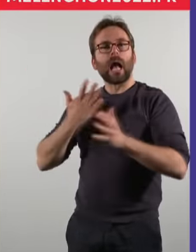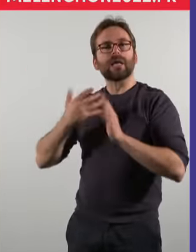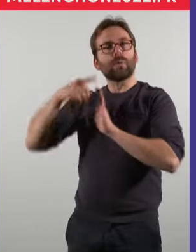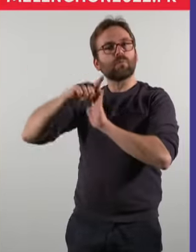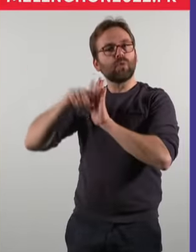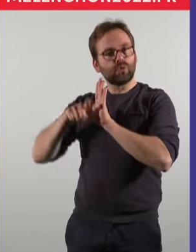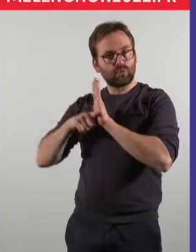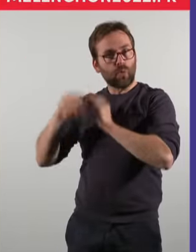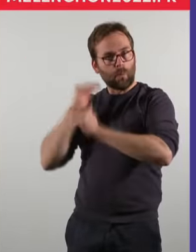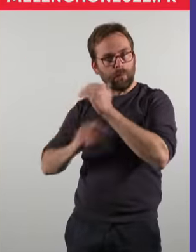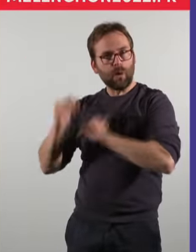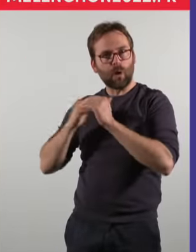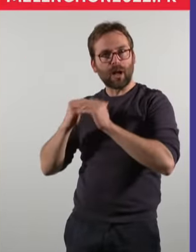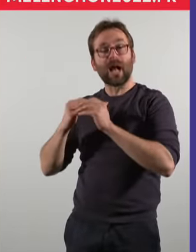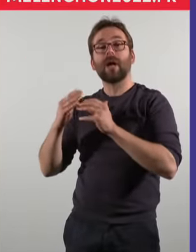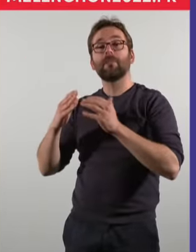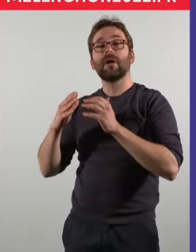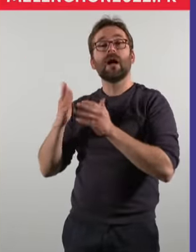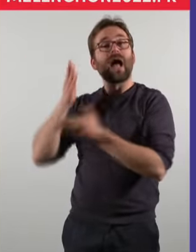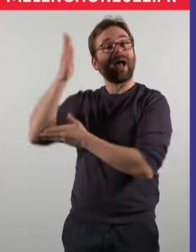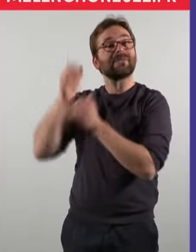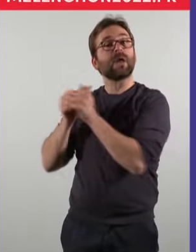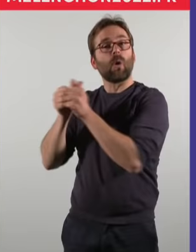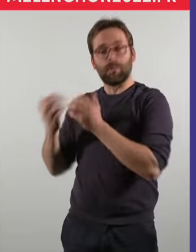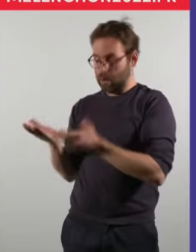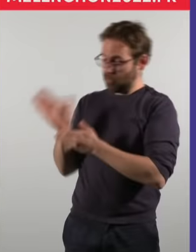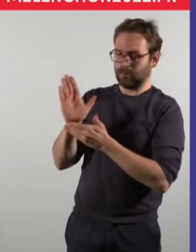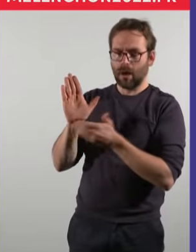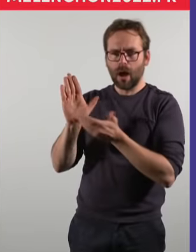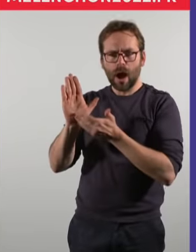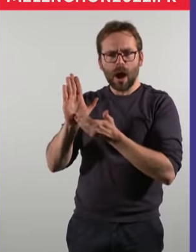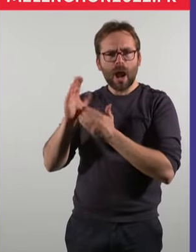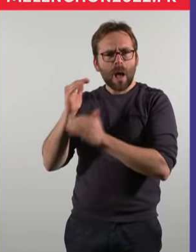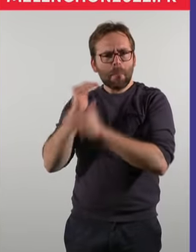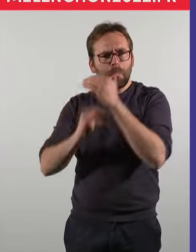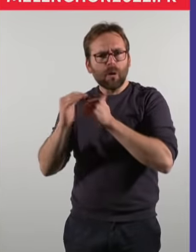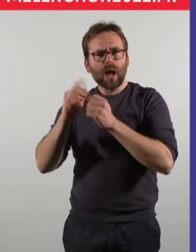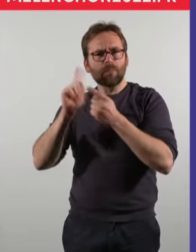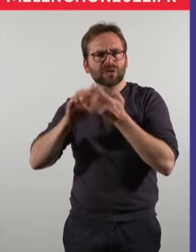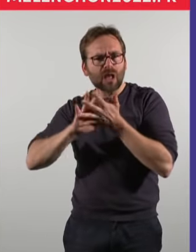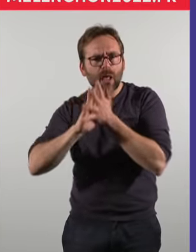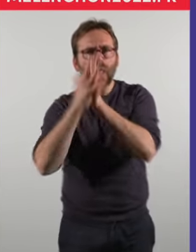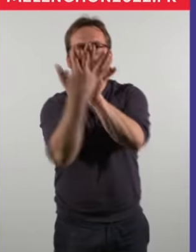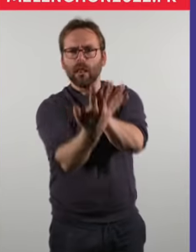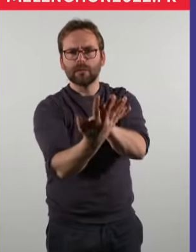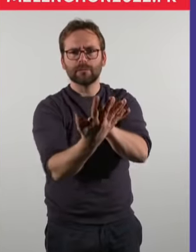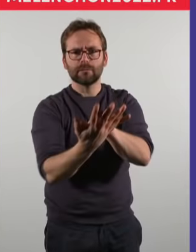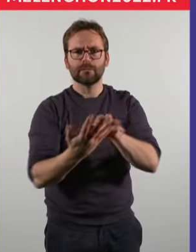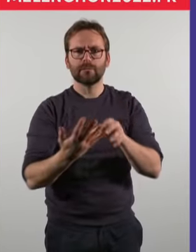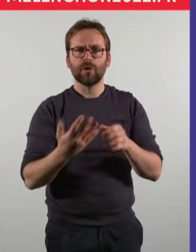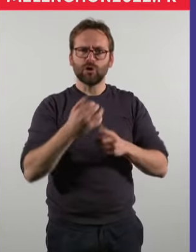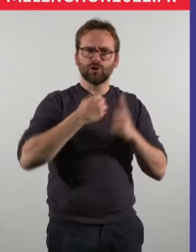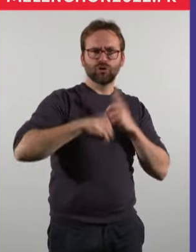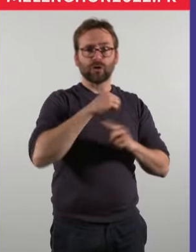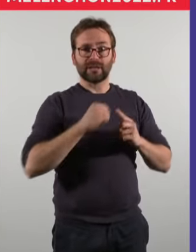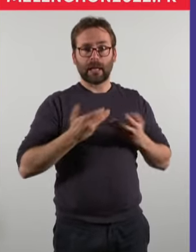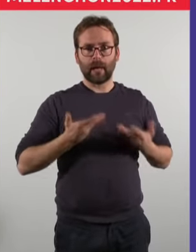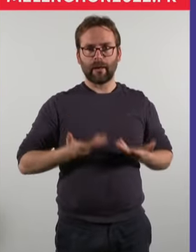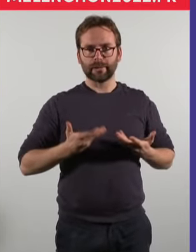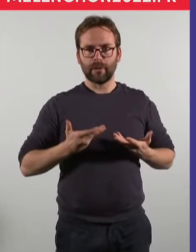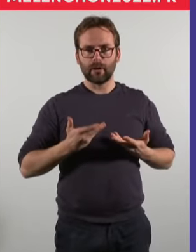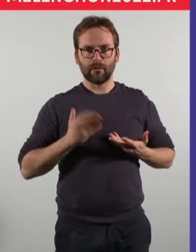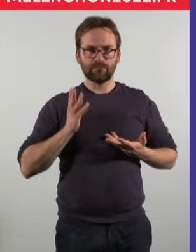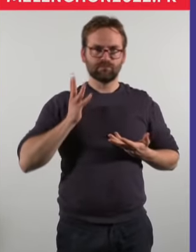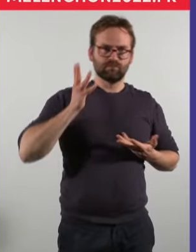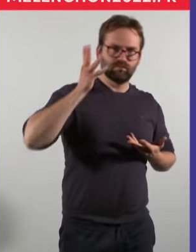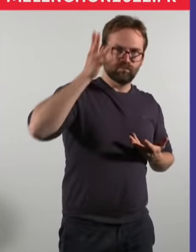contient le programme L'Avenir en commun, programme de transition de la société dans laquelle nous